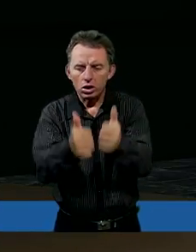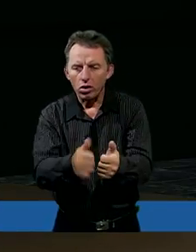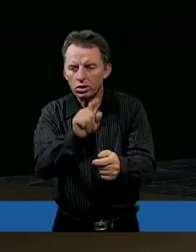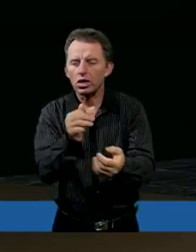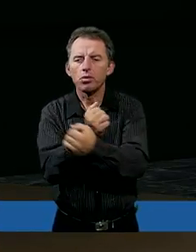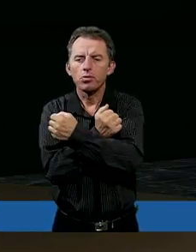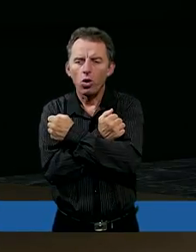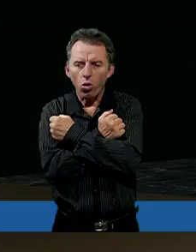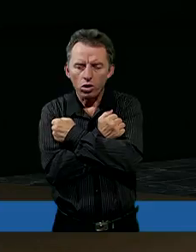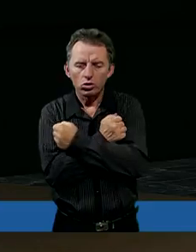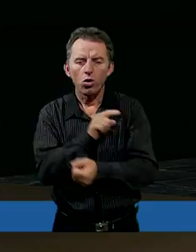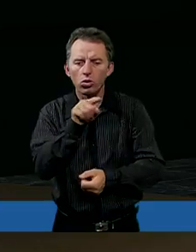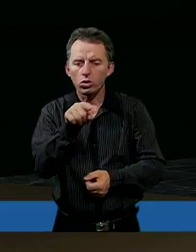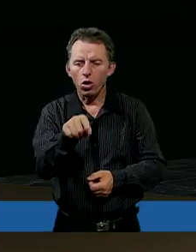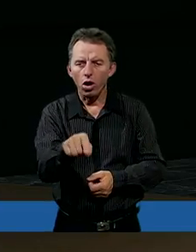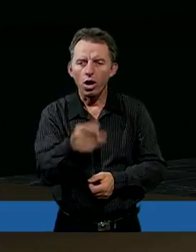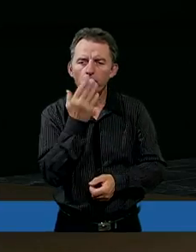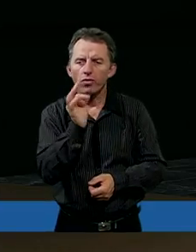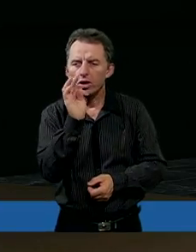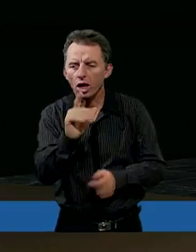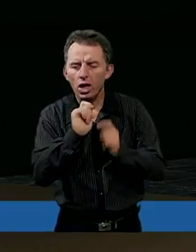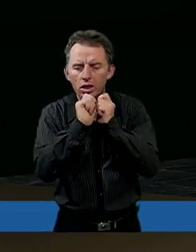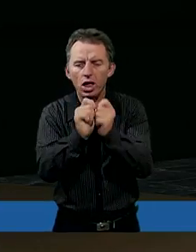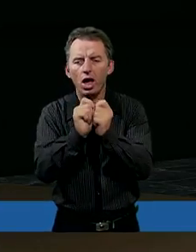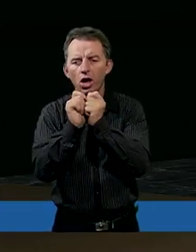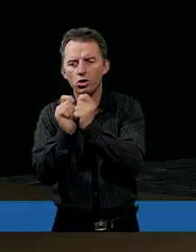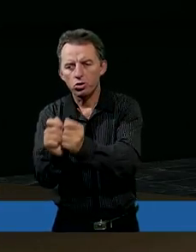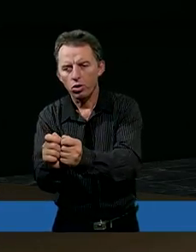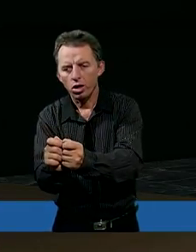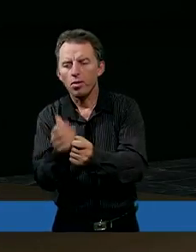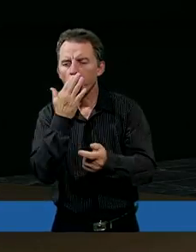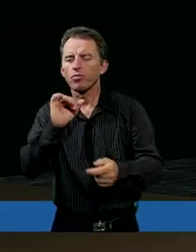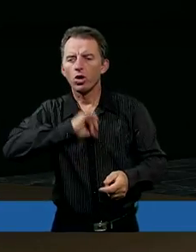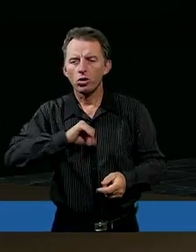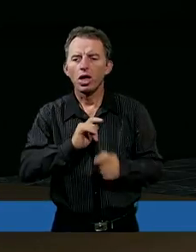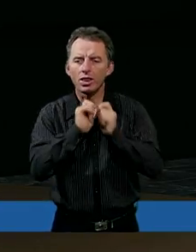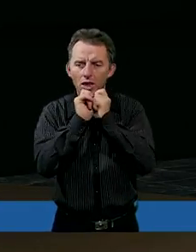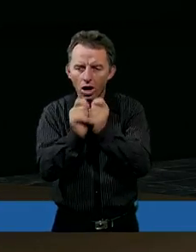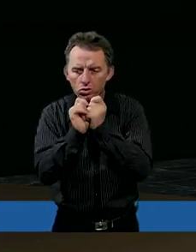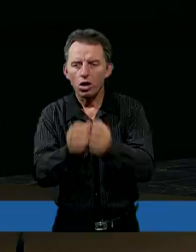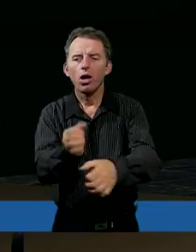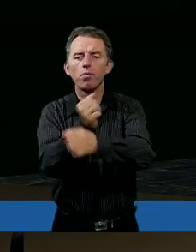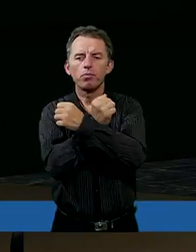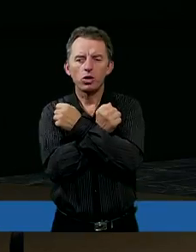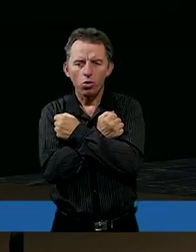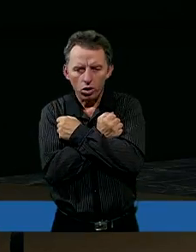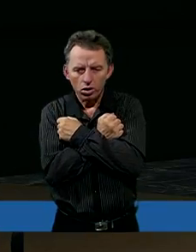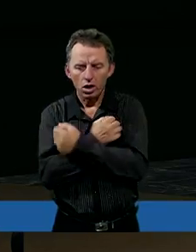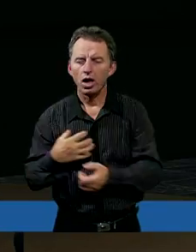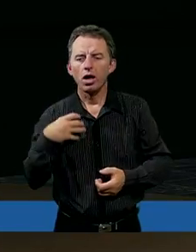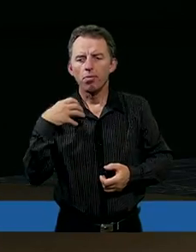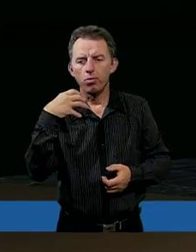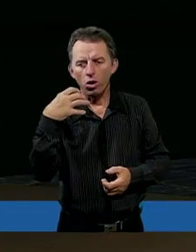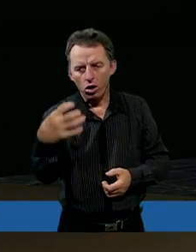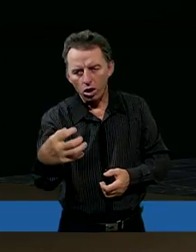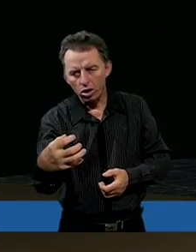miłością, to mówi tak, darzyłeś, i mówi o sobie, darzyłeś miłością,